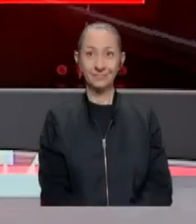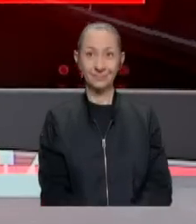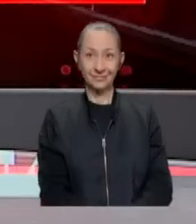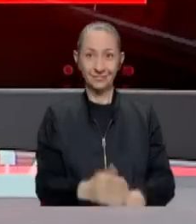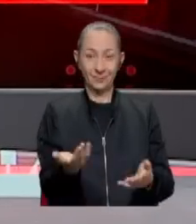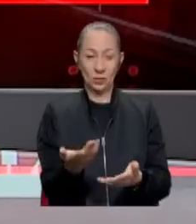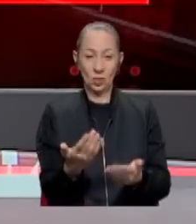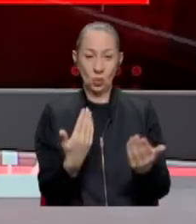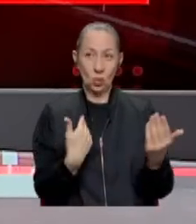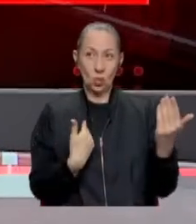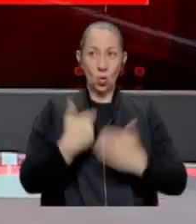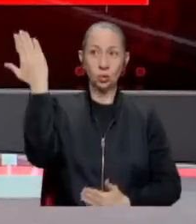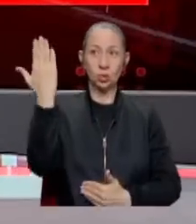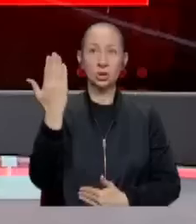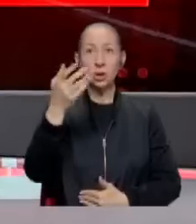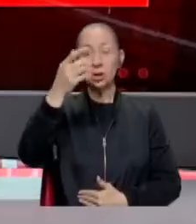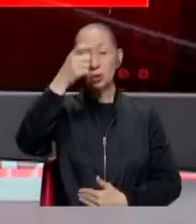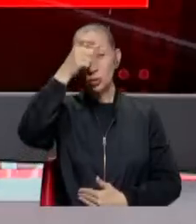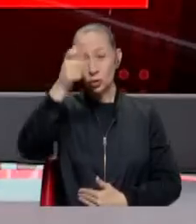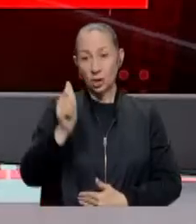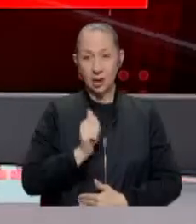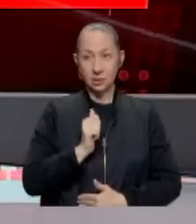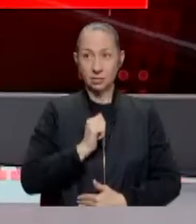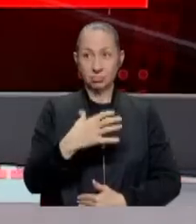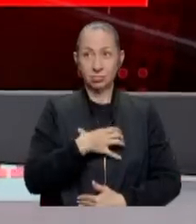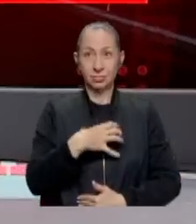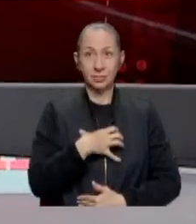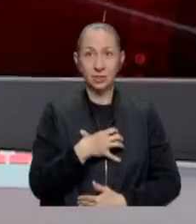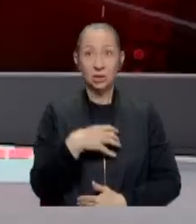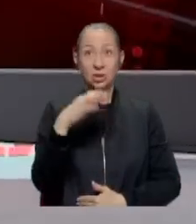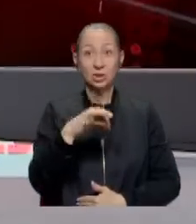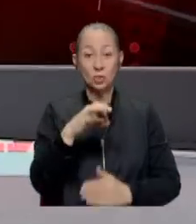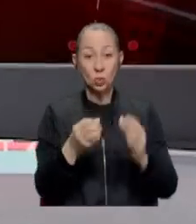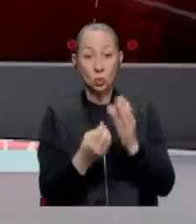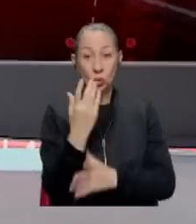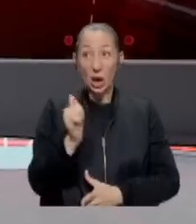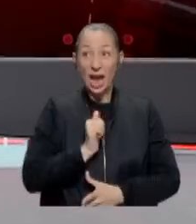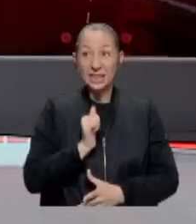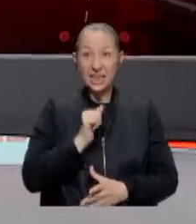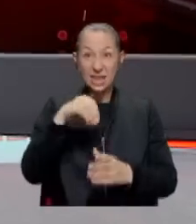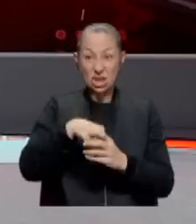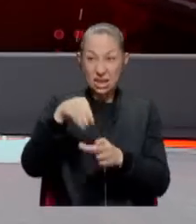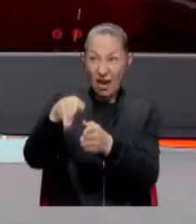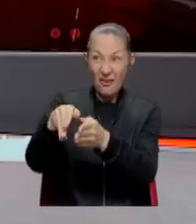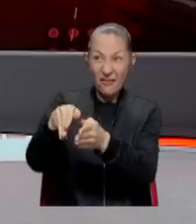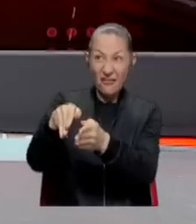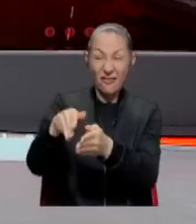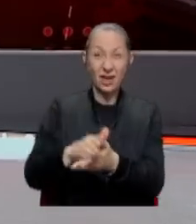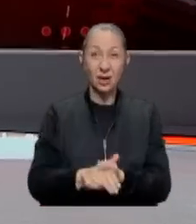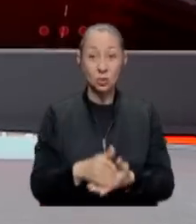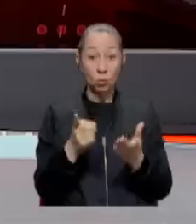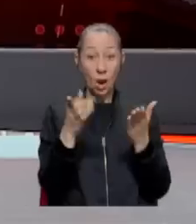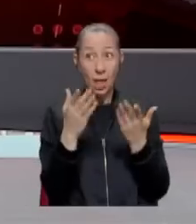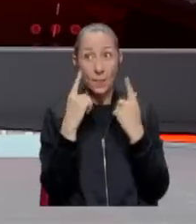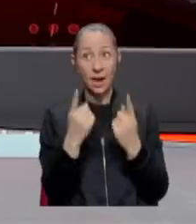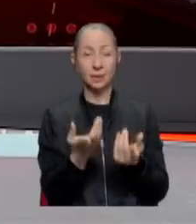Efendim Koskoca Türk Silahlı Kuvvetleri Şimdi de kurduğu orduda Şu